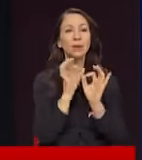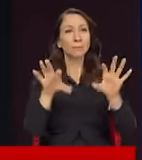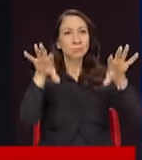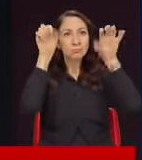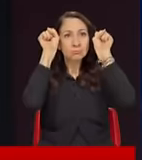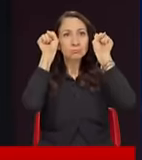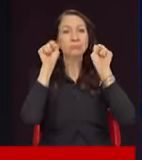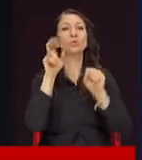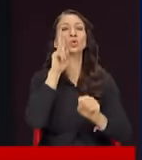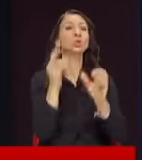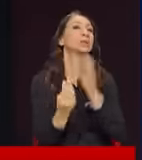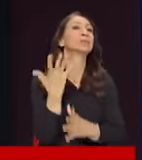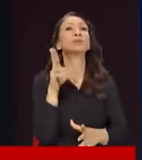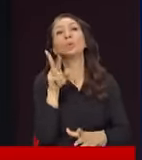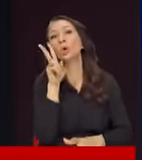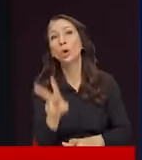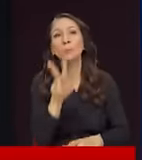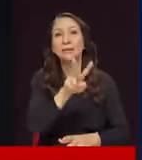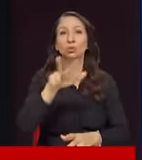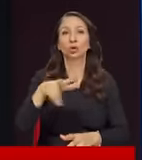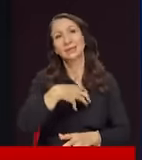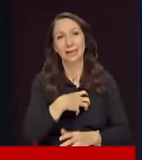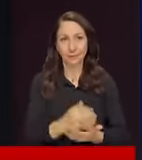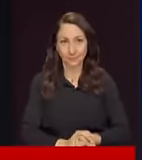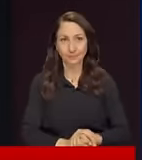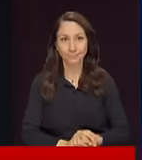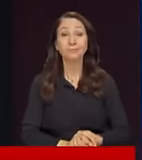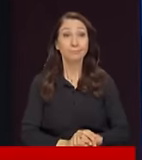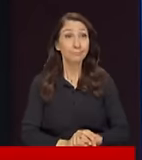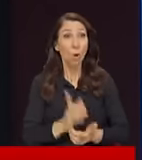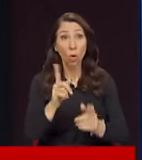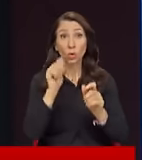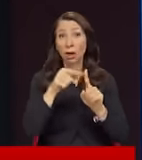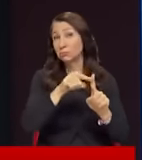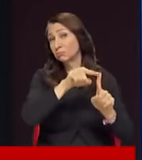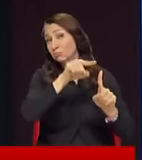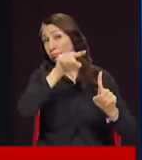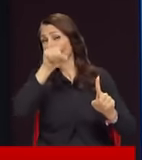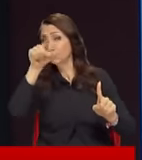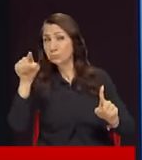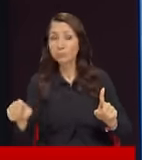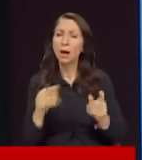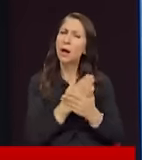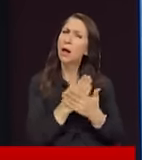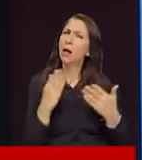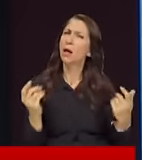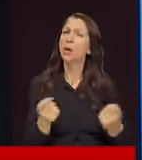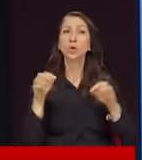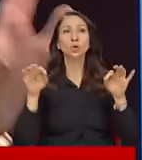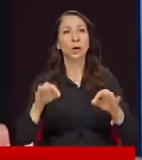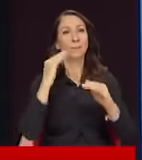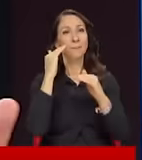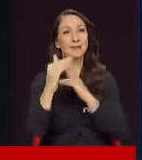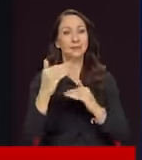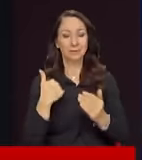çıkmış sonucu gibi görüyorum 23 Haziran'ı. Ve o günden bugüne böyle gelen akışla şu anda